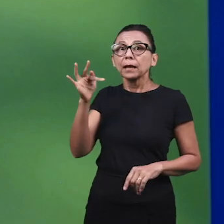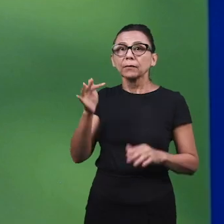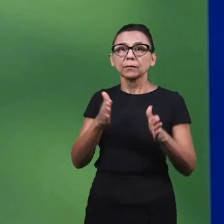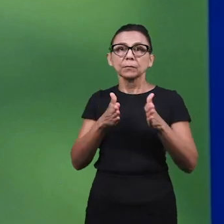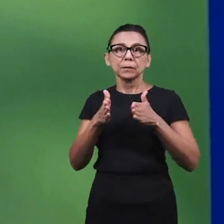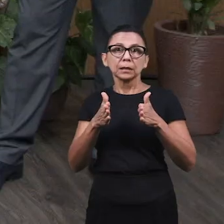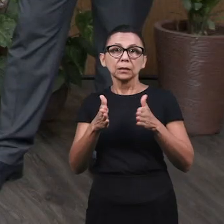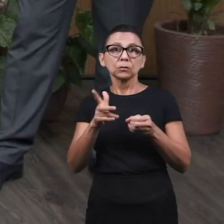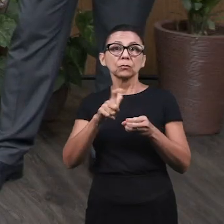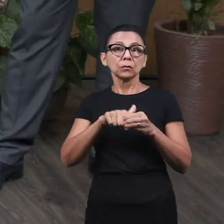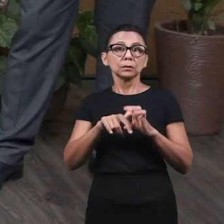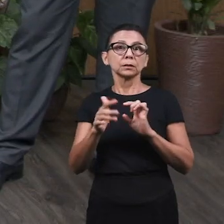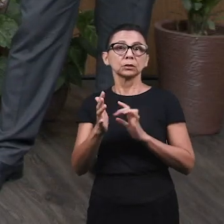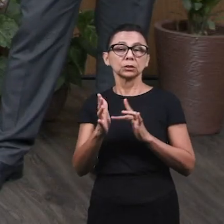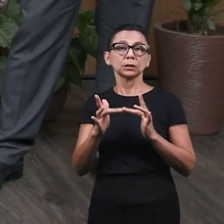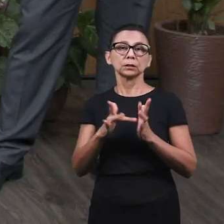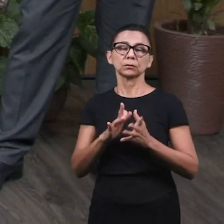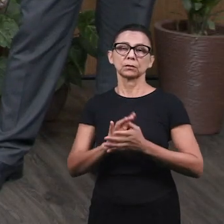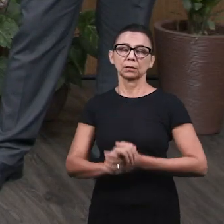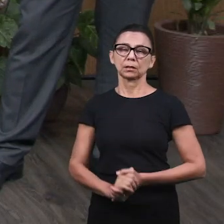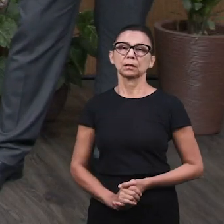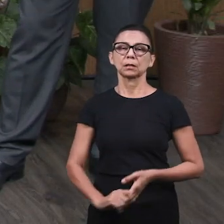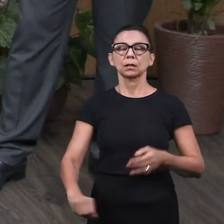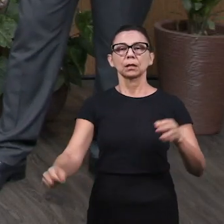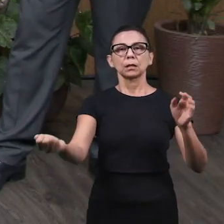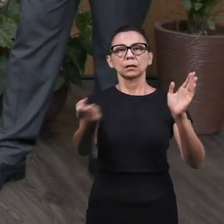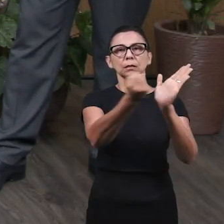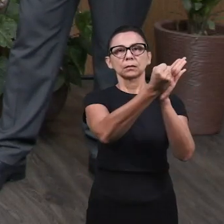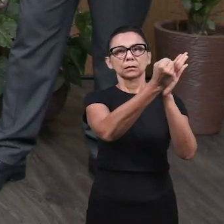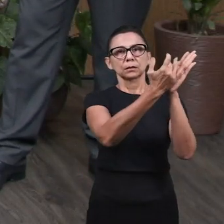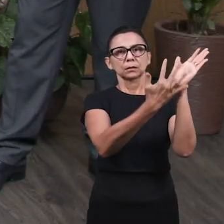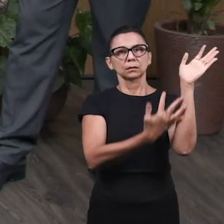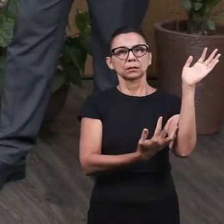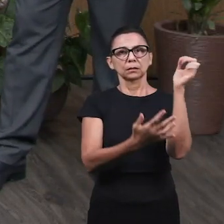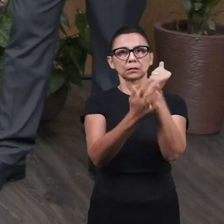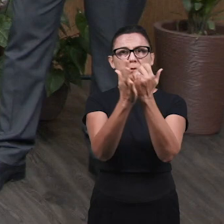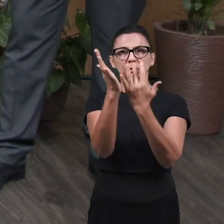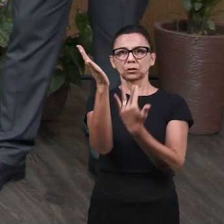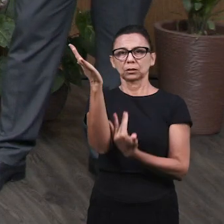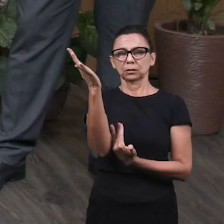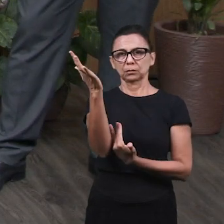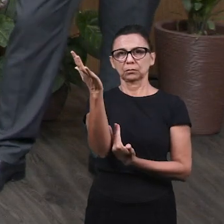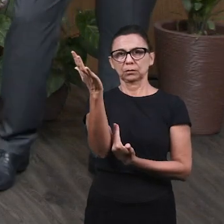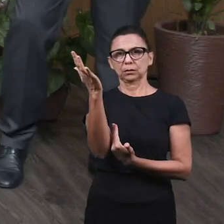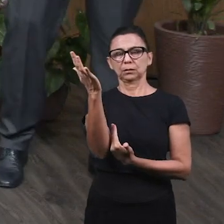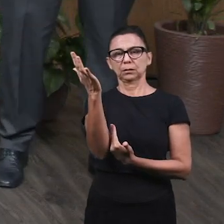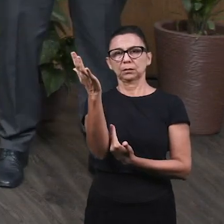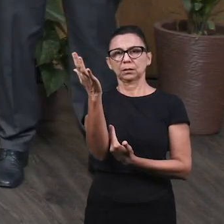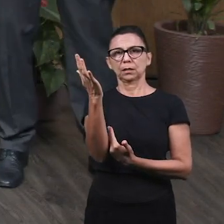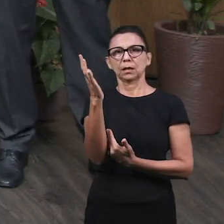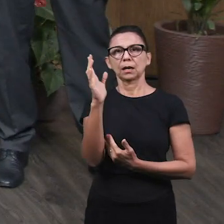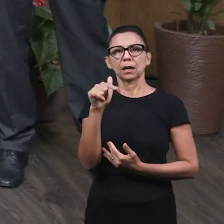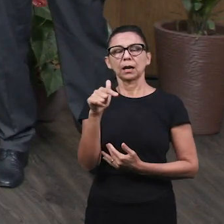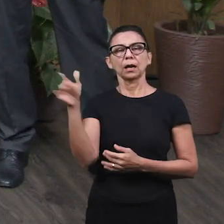bientôt. Amen. Le sang de Jésus est la figure du Saint-Esprit et la